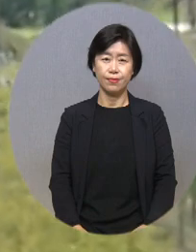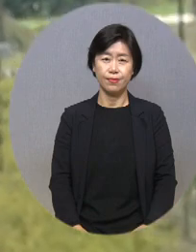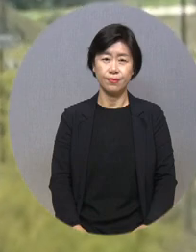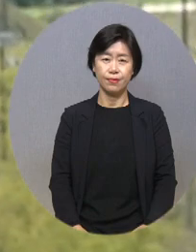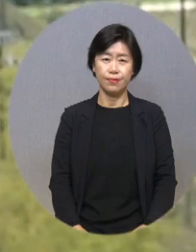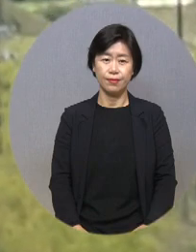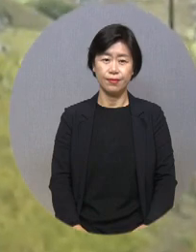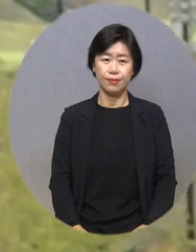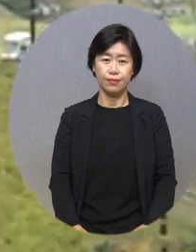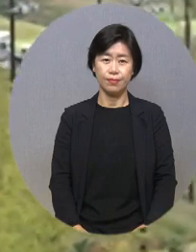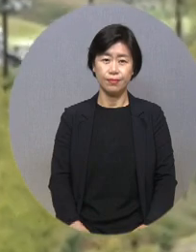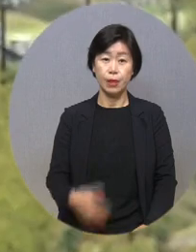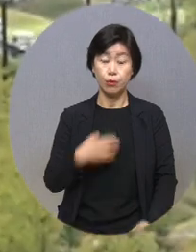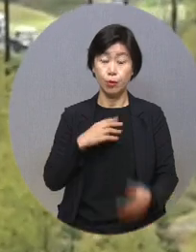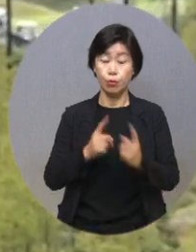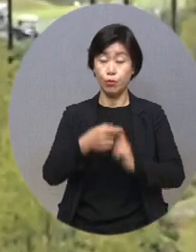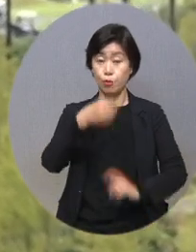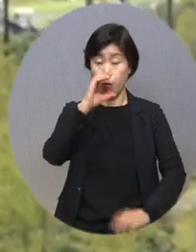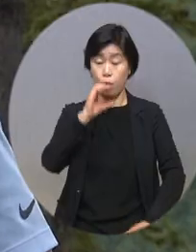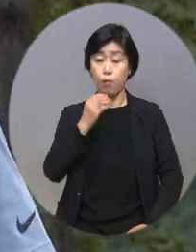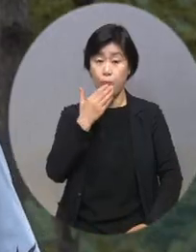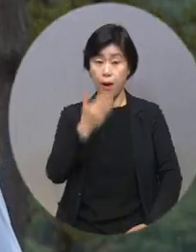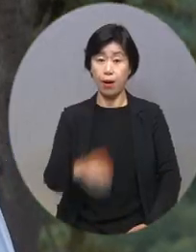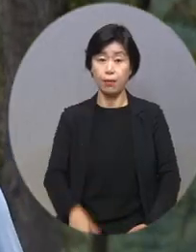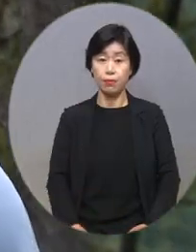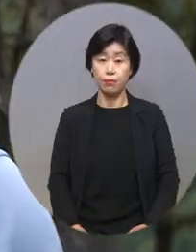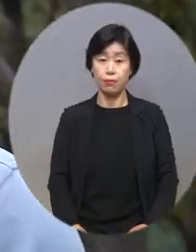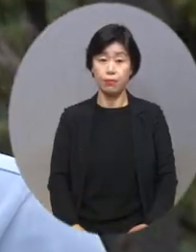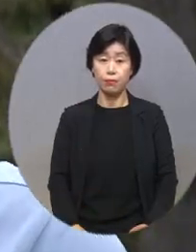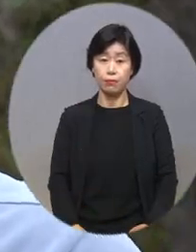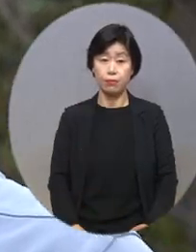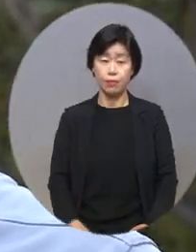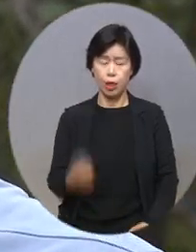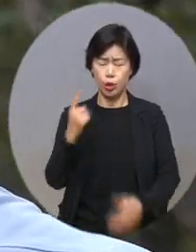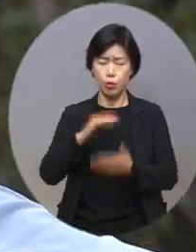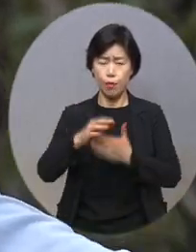이거 맛있게. 야 시원하게 맛있게.